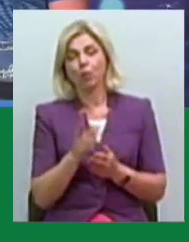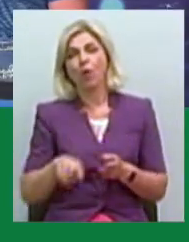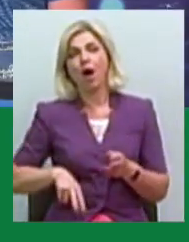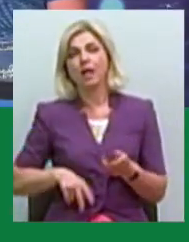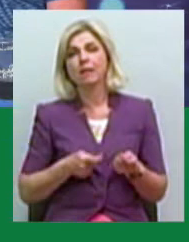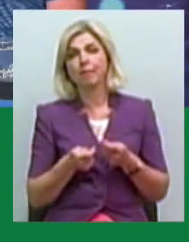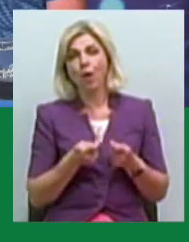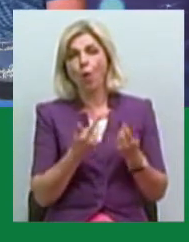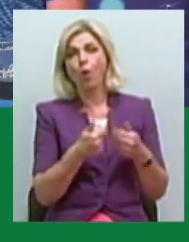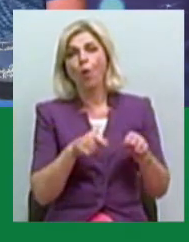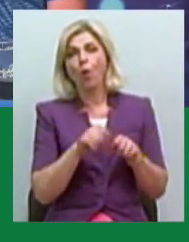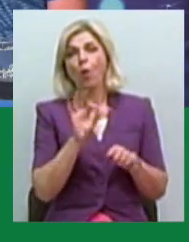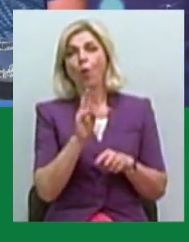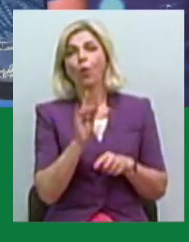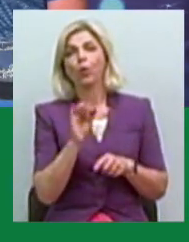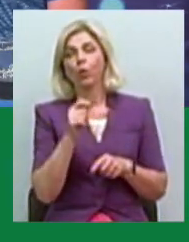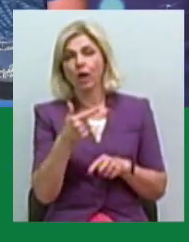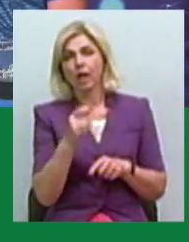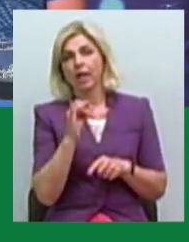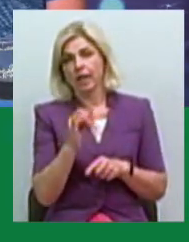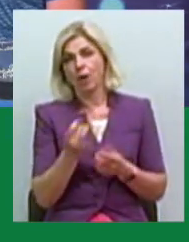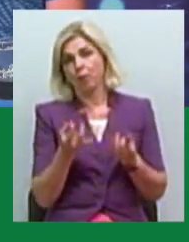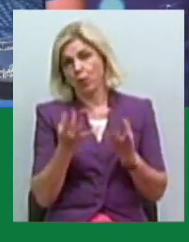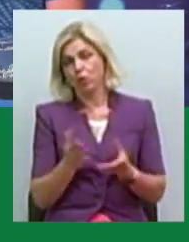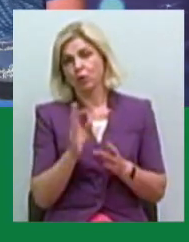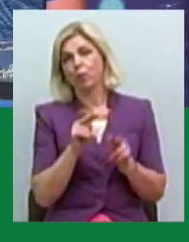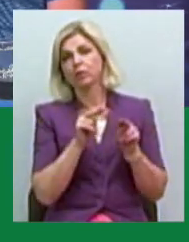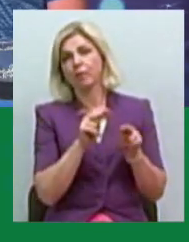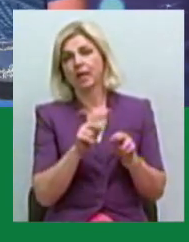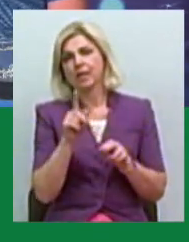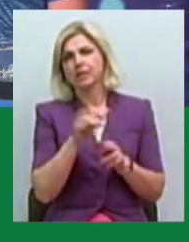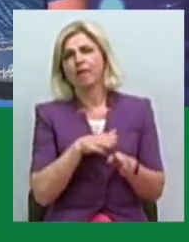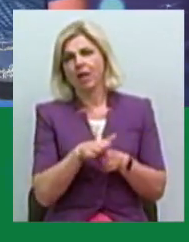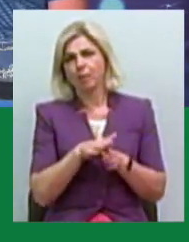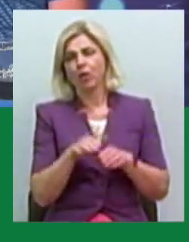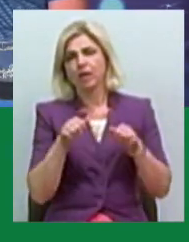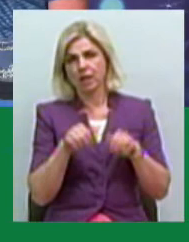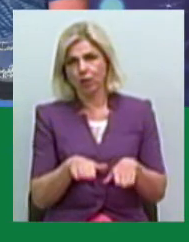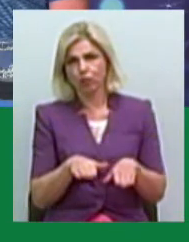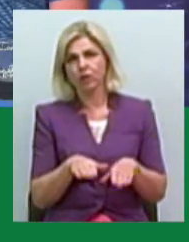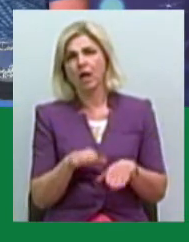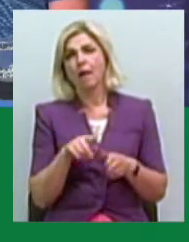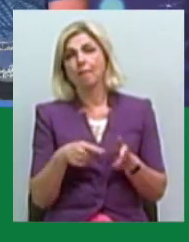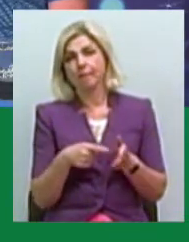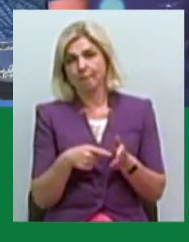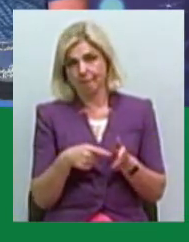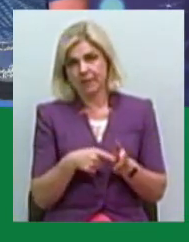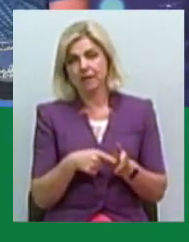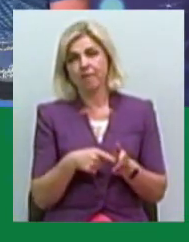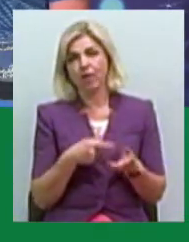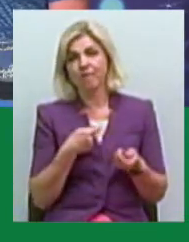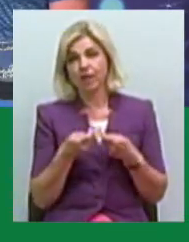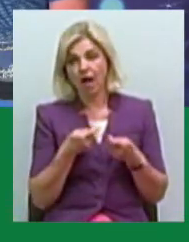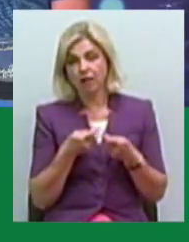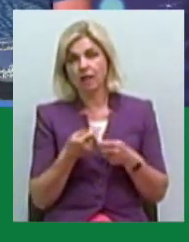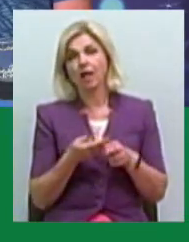адміністративні округи і префекти, які просто будуть спостерігати за законністю рішень місцевої влади, тоді